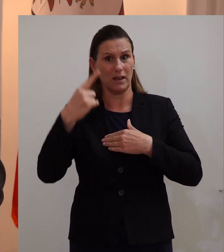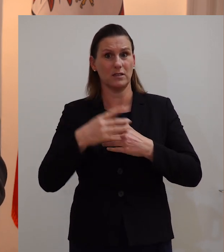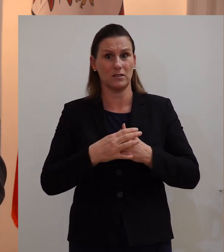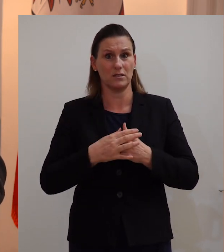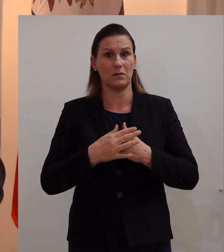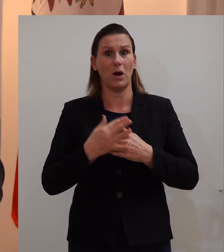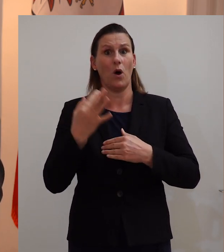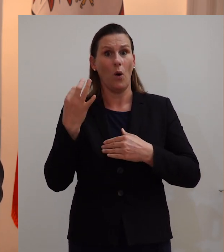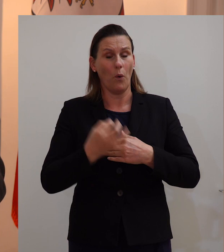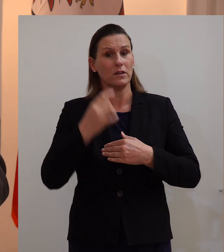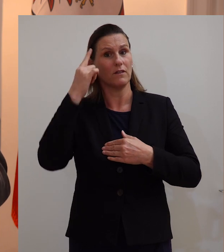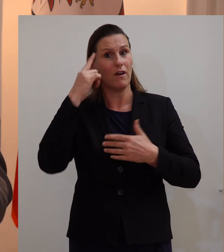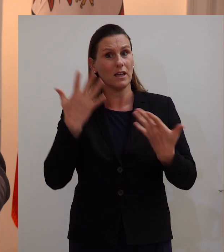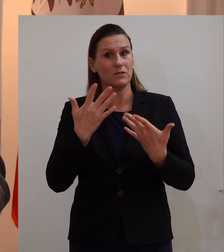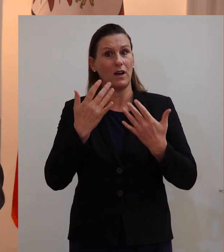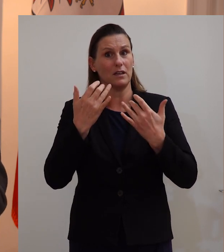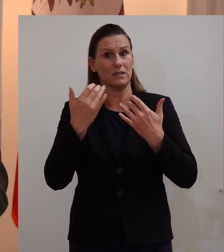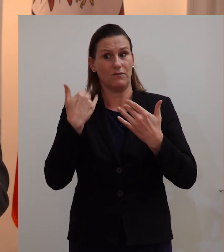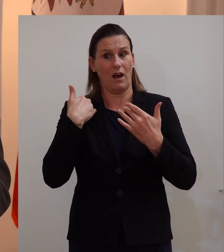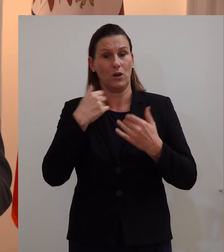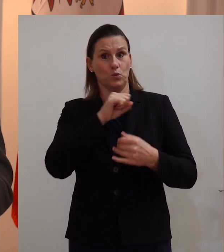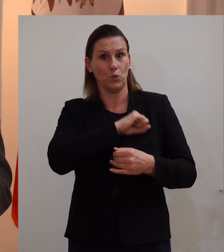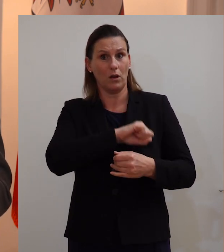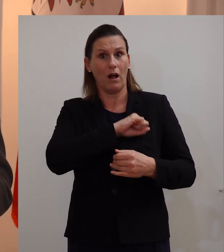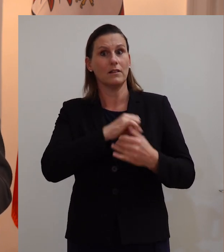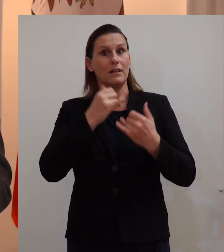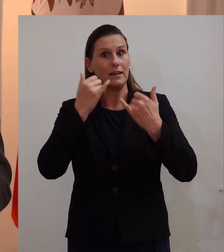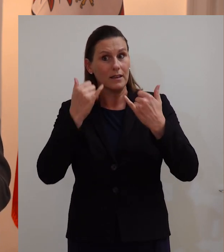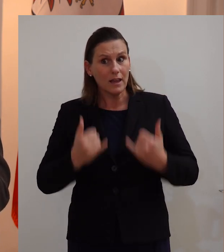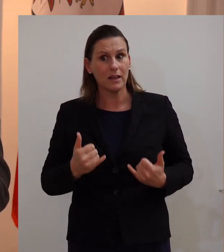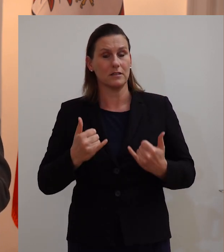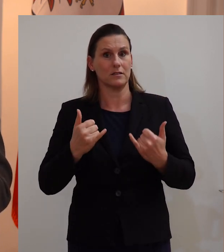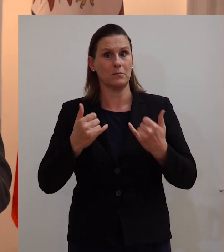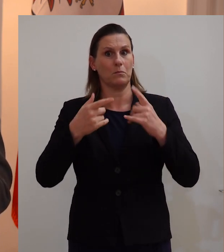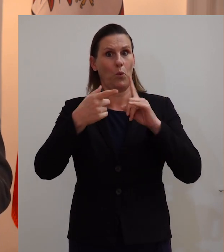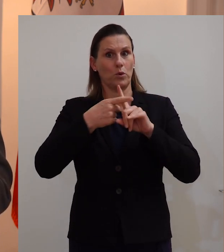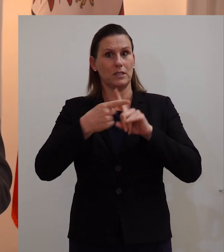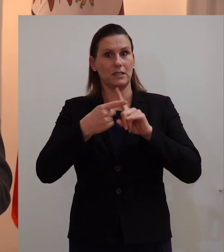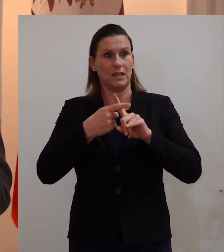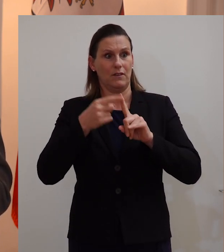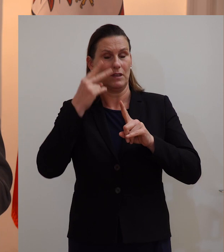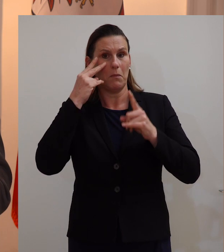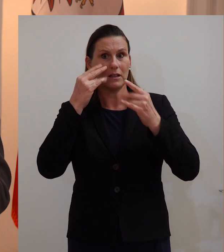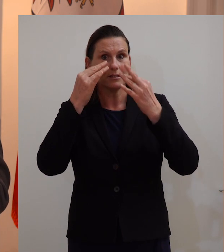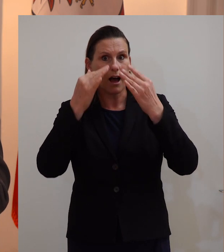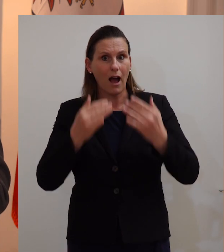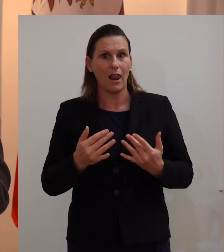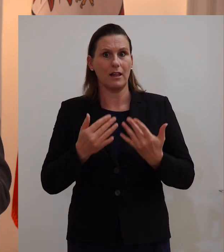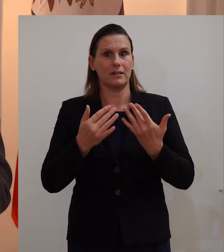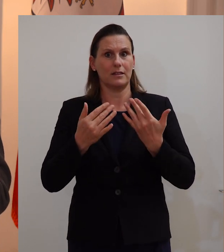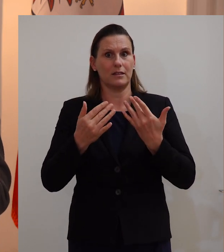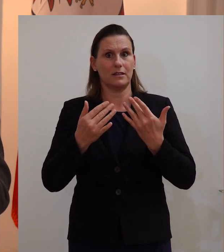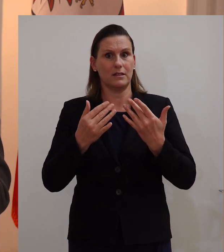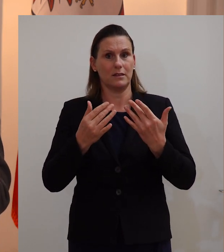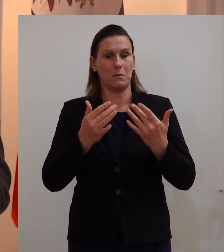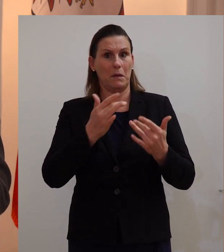unser Durchhaltevermögen hat sich gelohnt, denn die Zahlen belegen, dass sich die Infektionskurve in Tirol